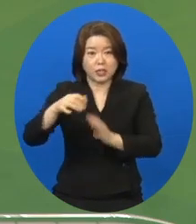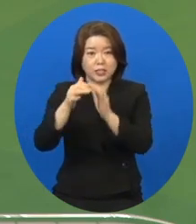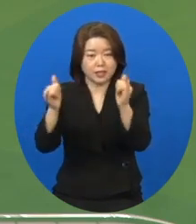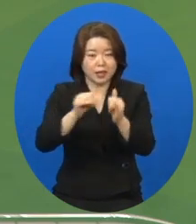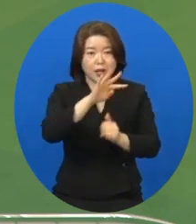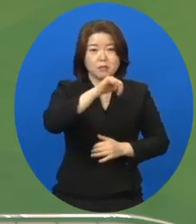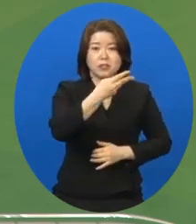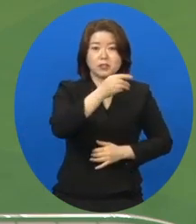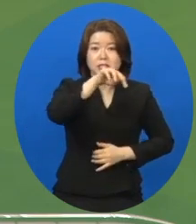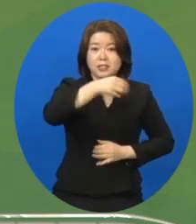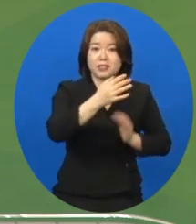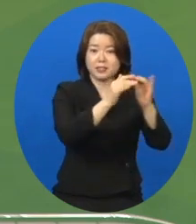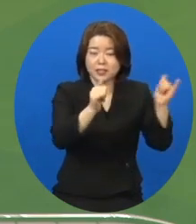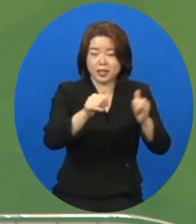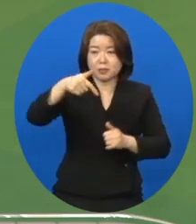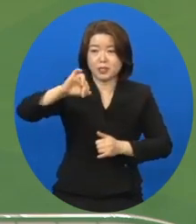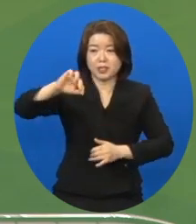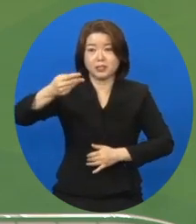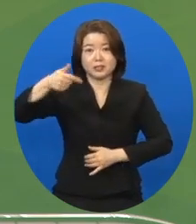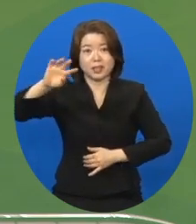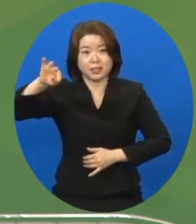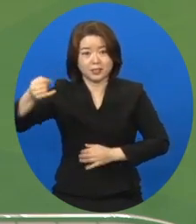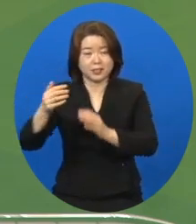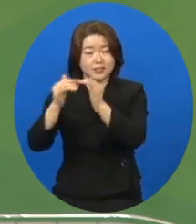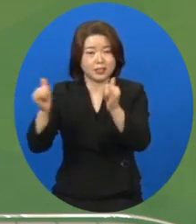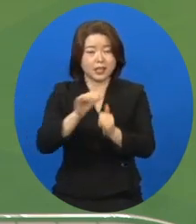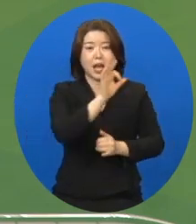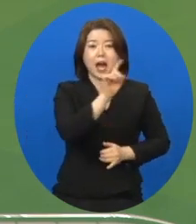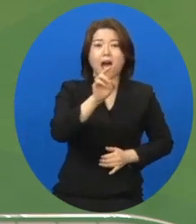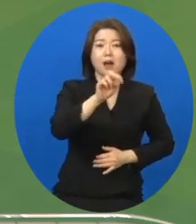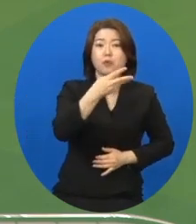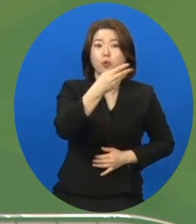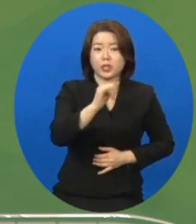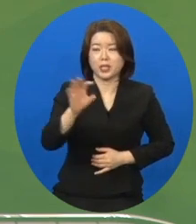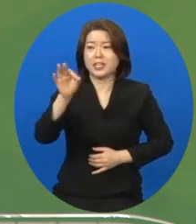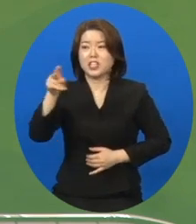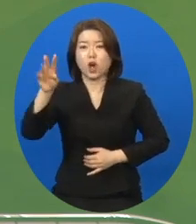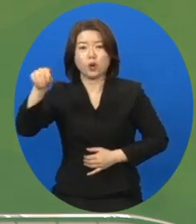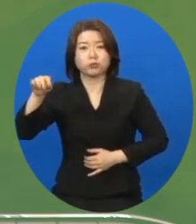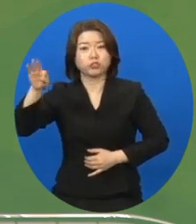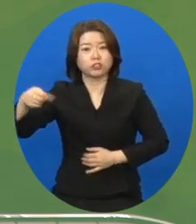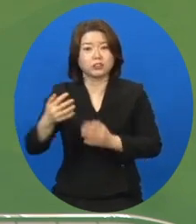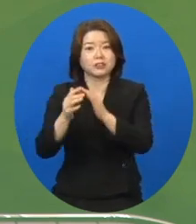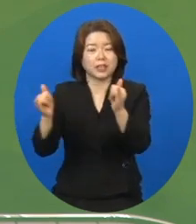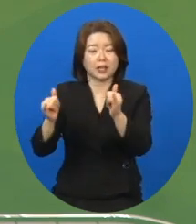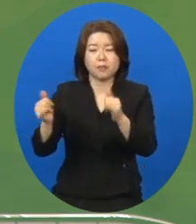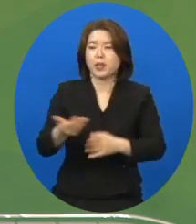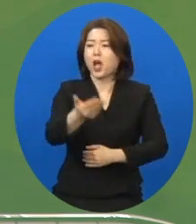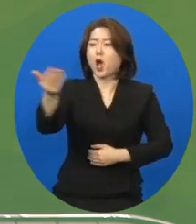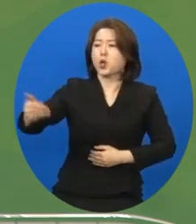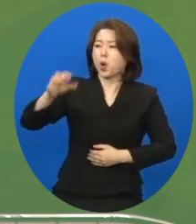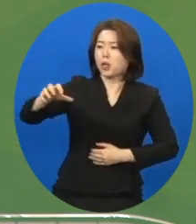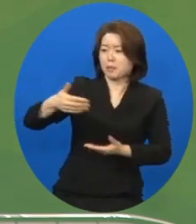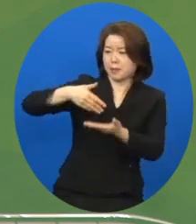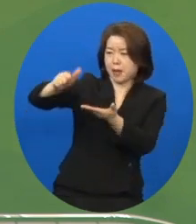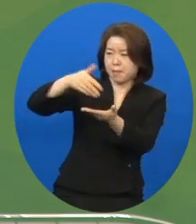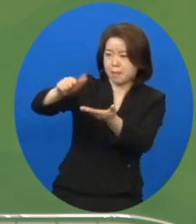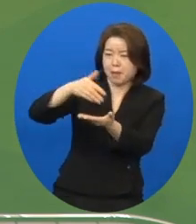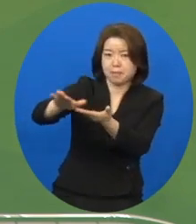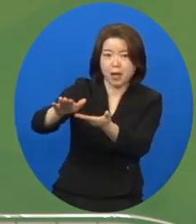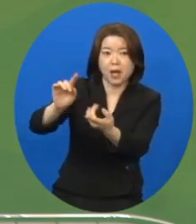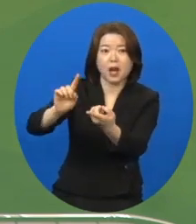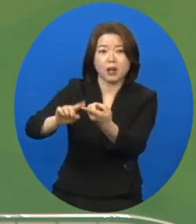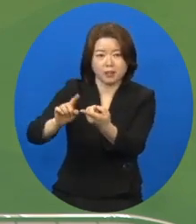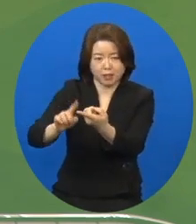사람과 기르가스 사람과 아모리 사람과 여부스 사람을 당신들 앞에서 내어 쫓아내신다는